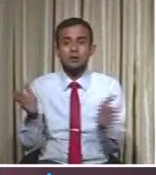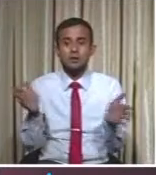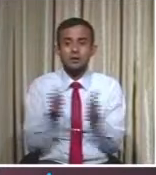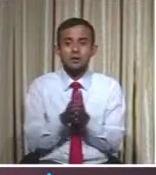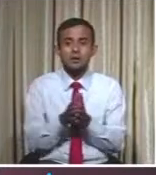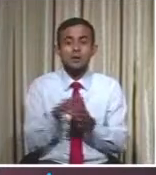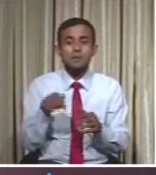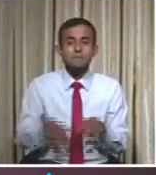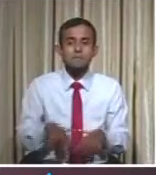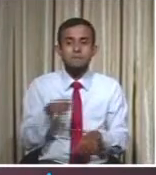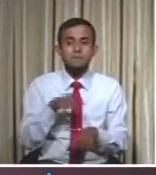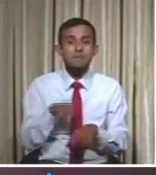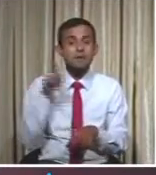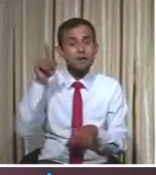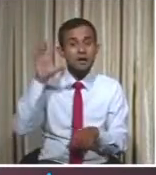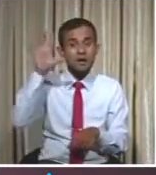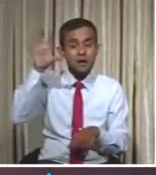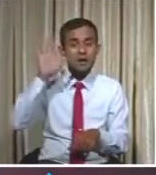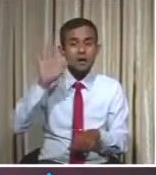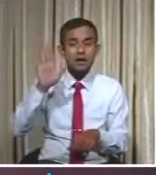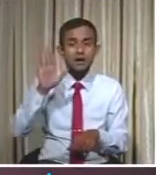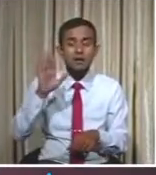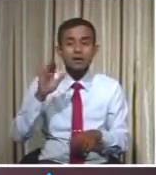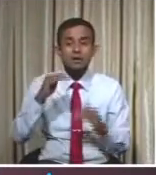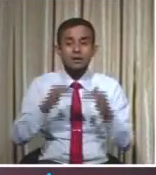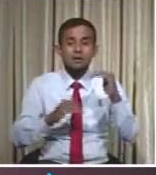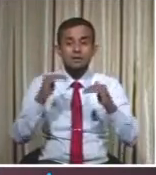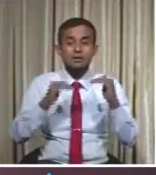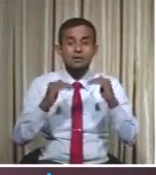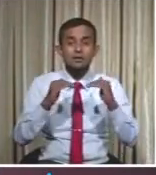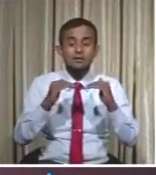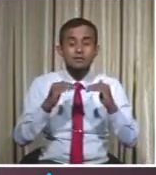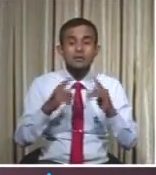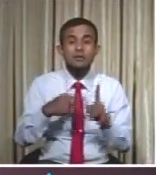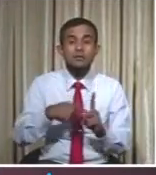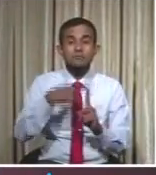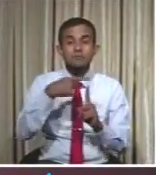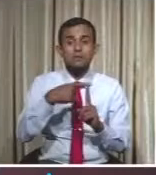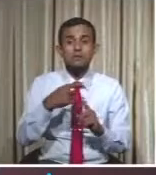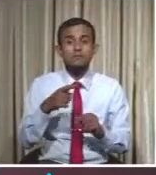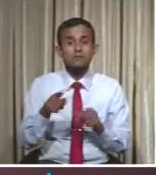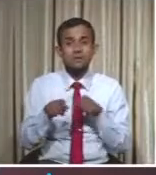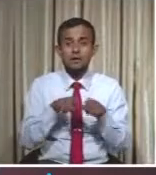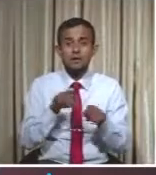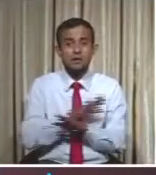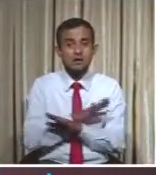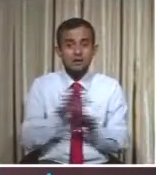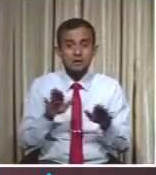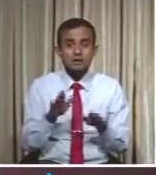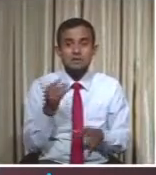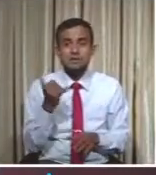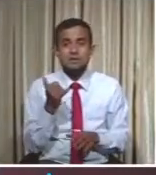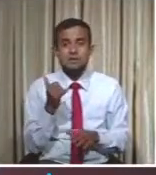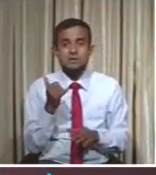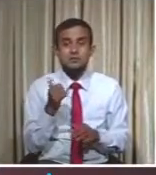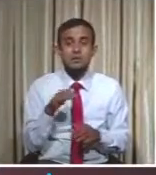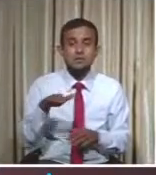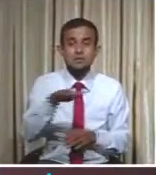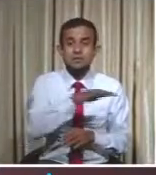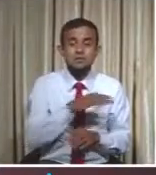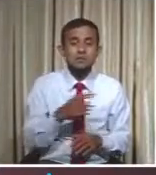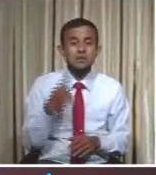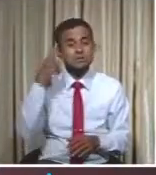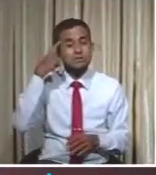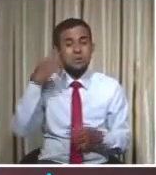මේ වෙනකොට ඒ රටේ උනත් අසමානතා වර්ධනය වෙලා තියෙනවා විතරක් නෙවෙයි අත වශයෙන්ම සමාජ